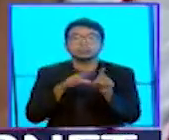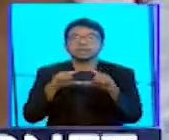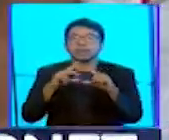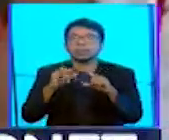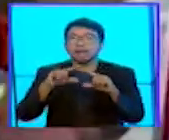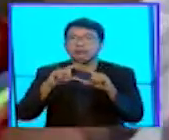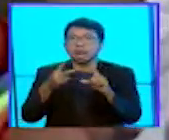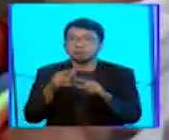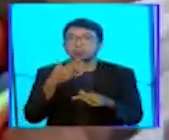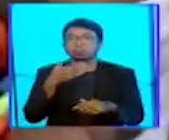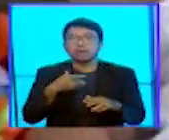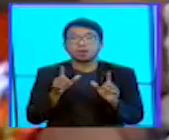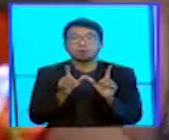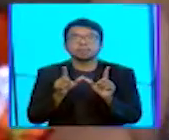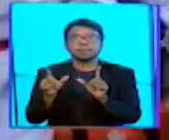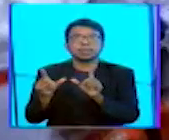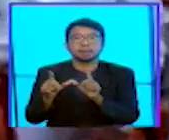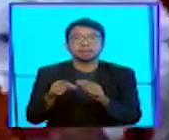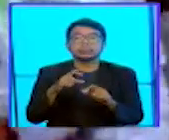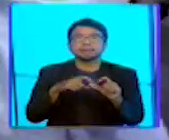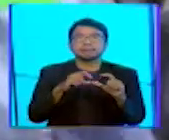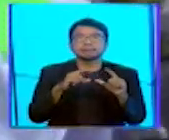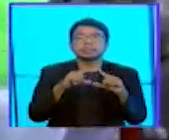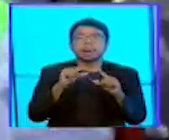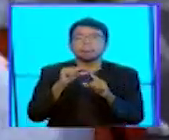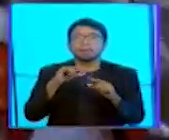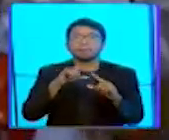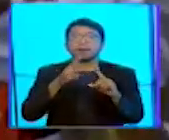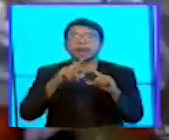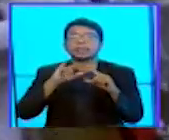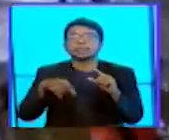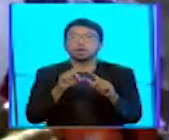dapat diakses melalui situs siaphaji.com. Tim Liputan iNews melaporkan.